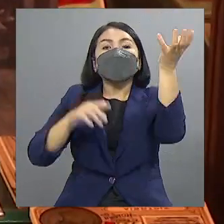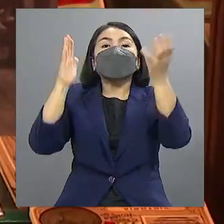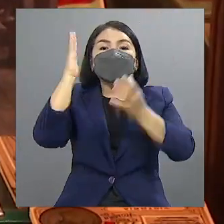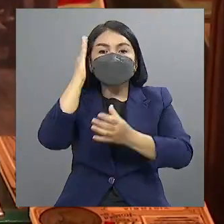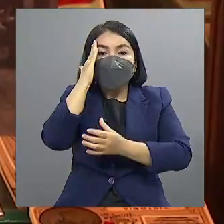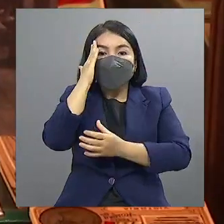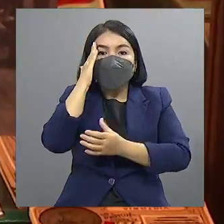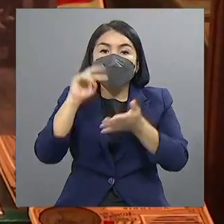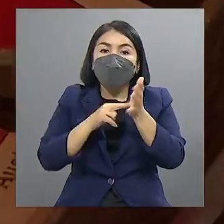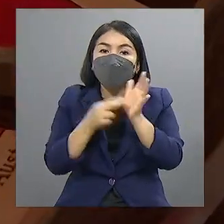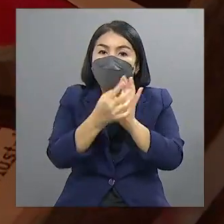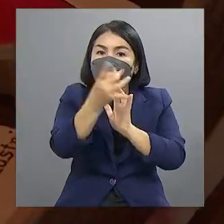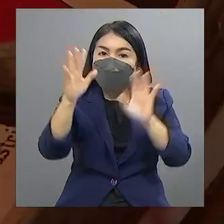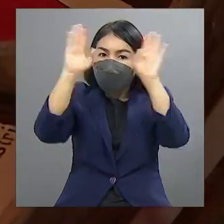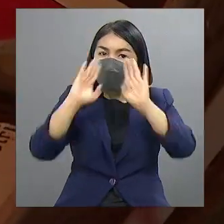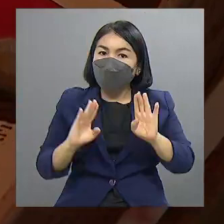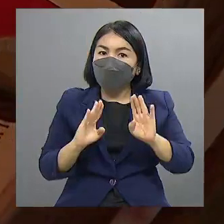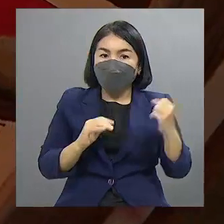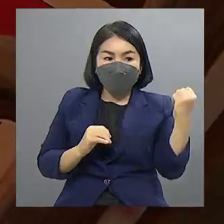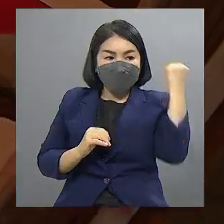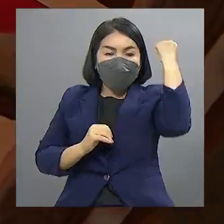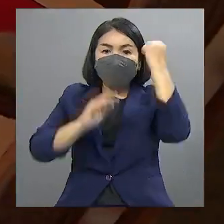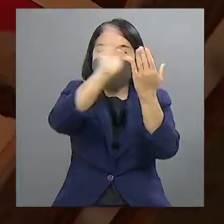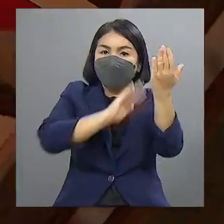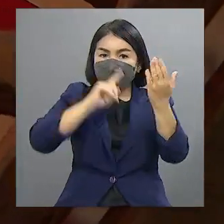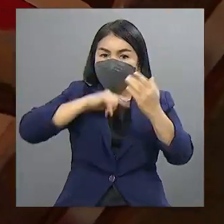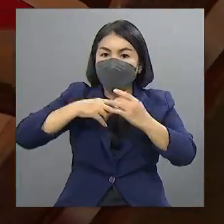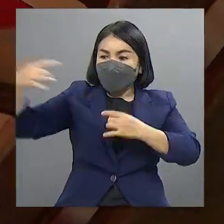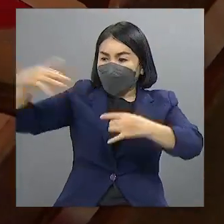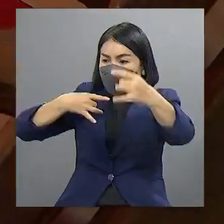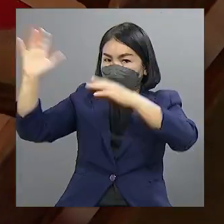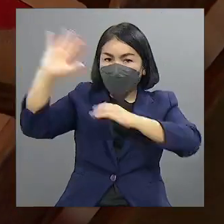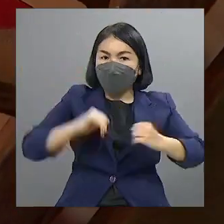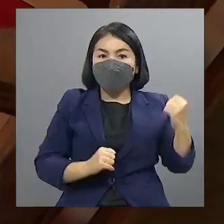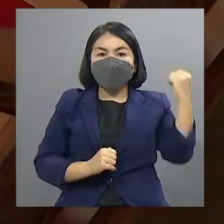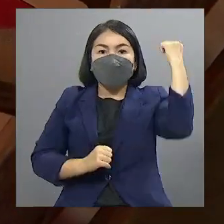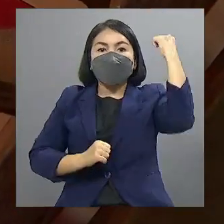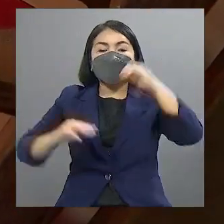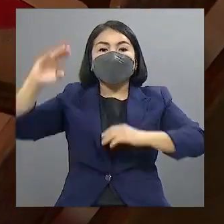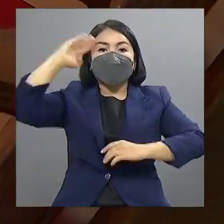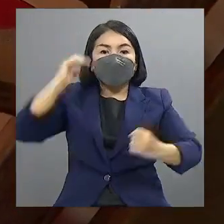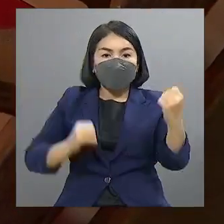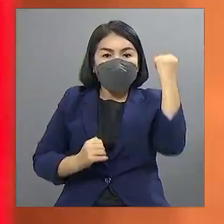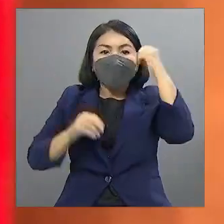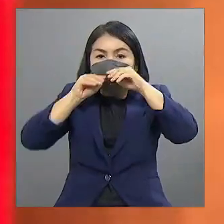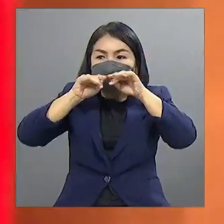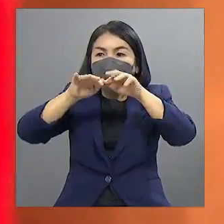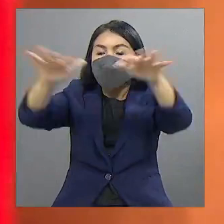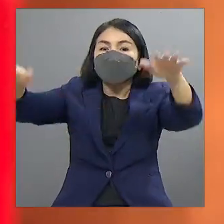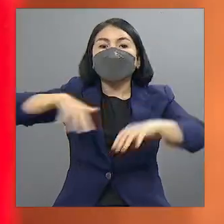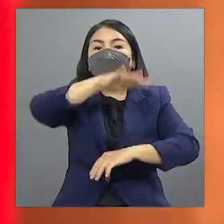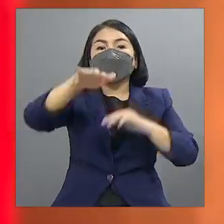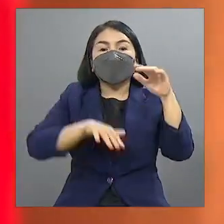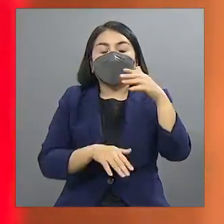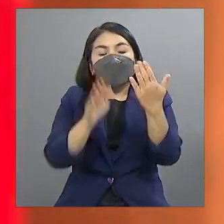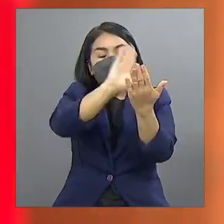านอำนาจและดำรงความเป็นเอกราชของชาติสยามครับเพื่อที่จะบ่งบอกกับทุกชาติในโลกว่าชาติสยามนั้นเราเป็นหนึ่งไม่แ